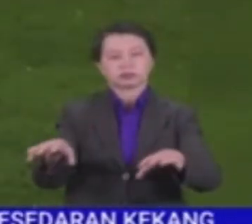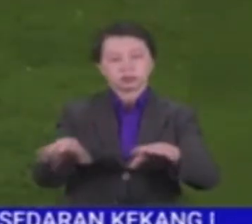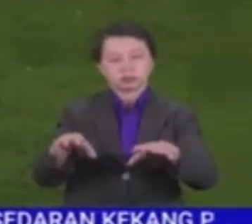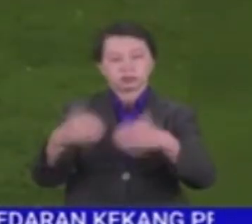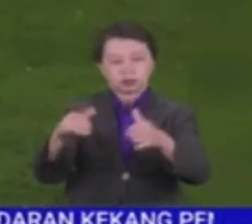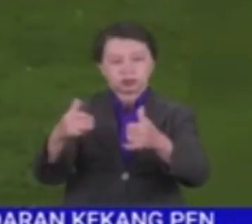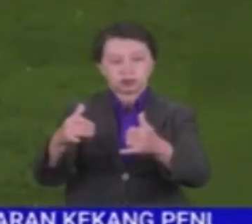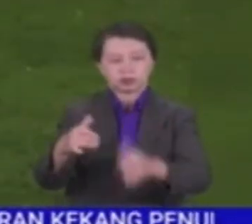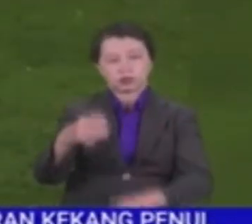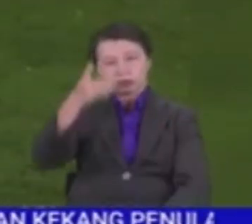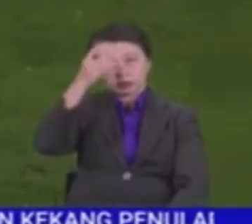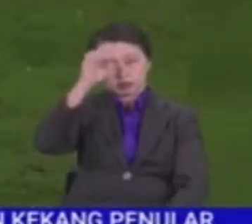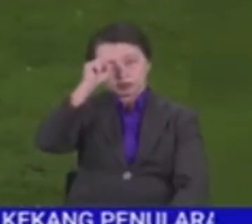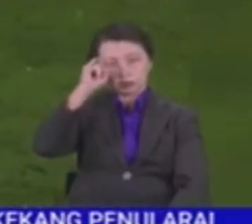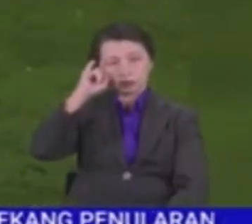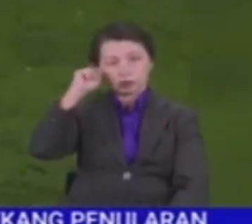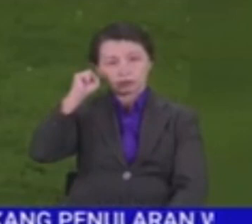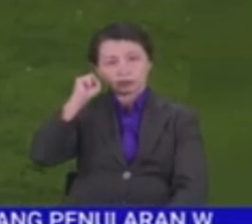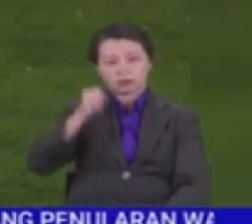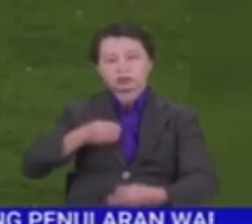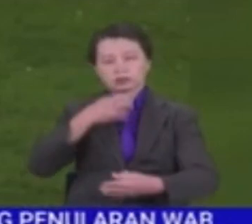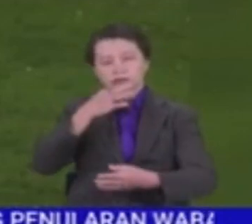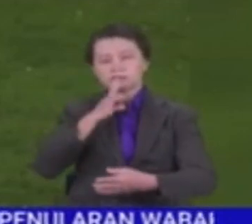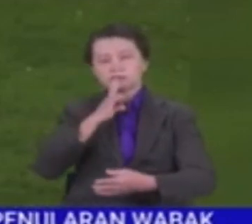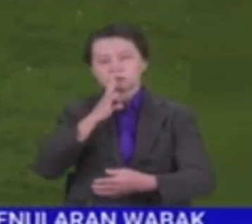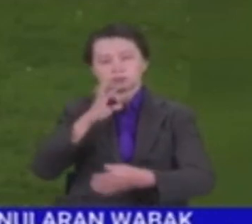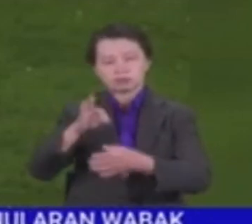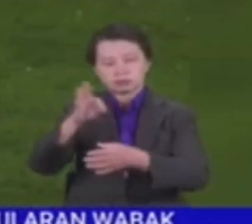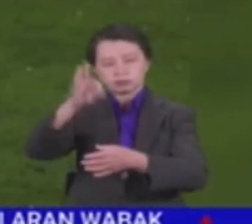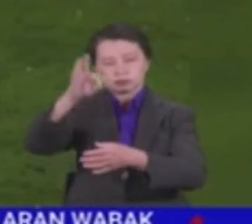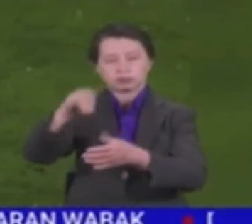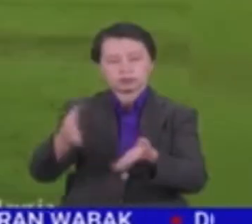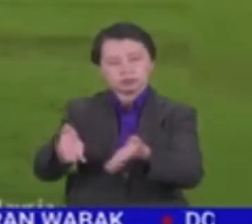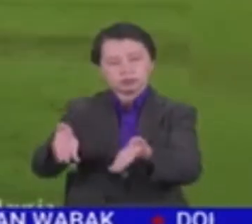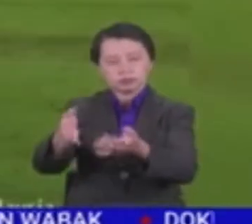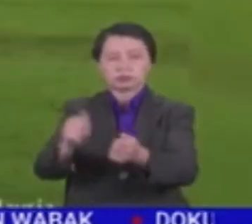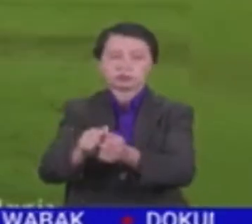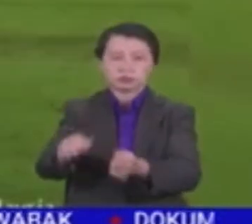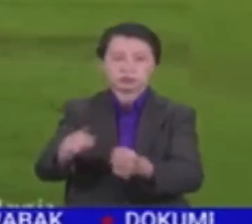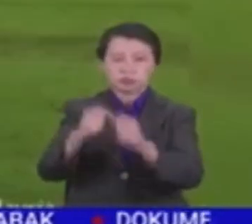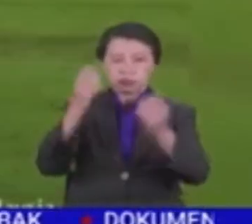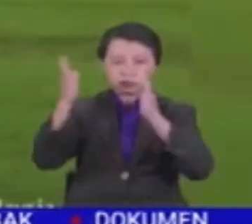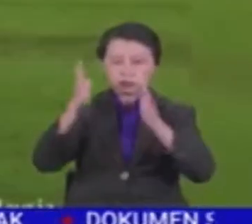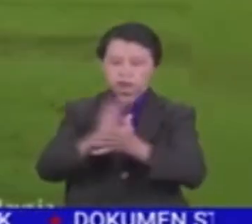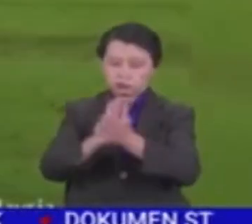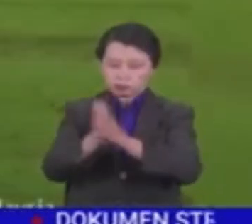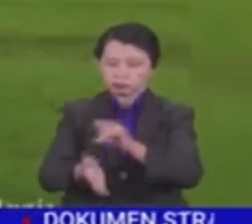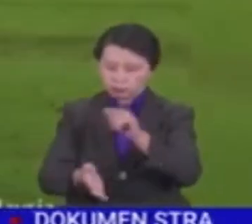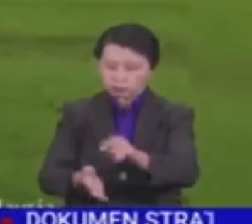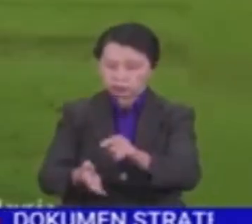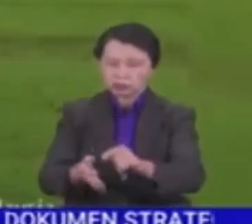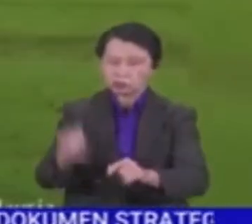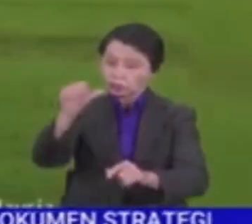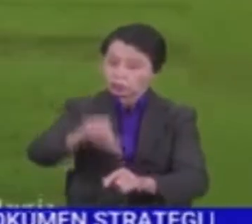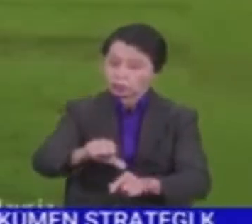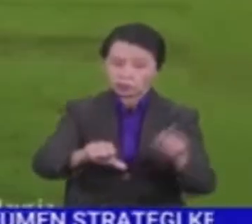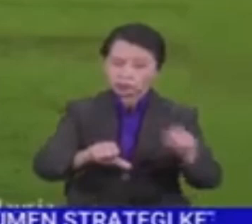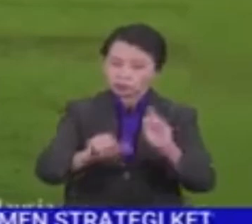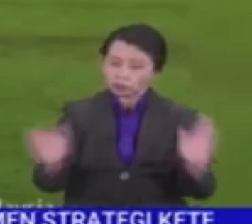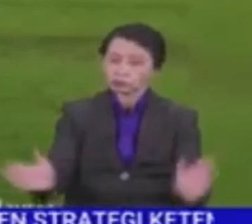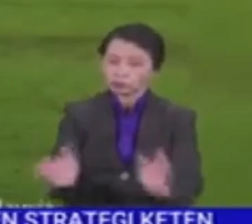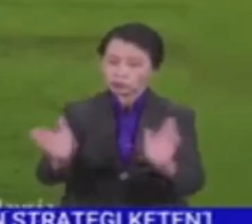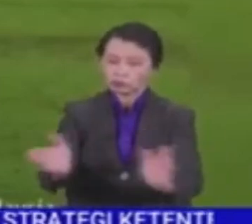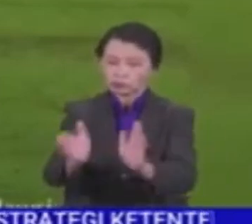itu menyuntik kata-kata semangat agar pemain skor akhir menjadikan kekalahan ini sebagai